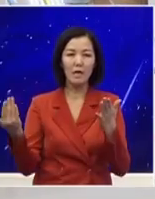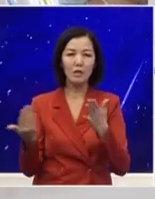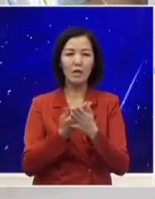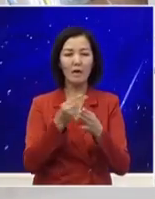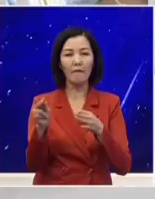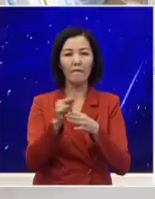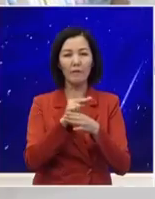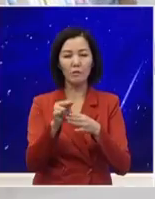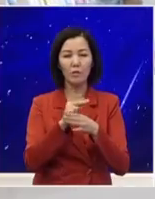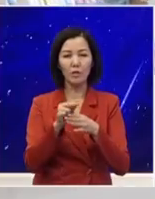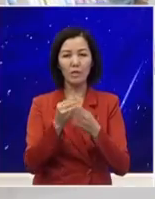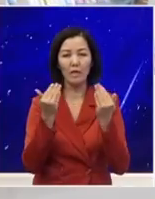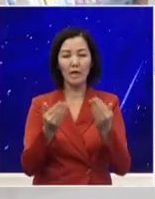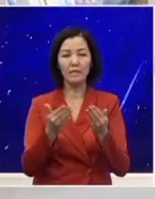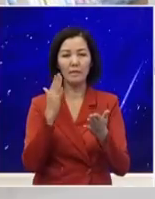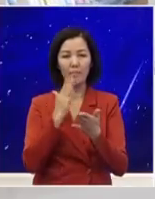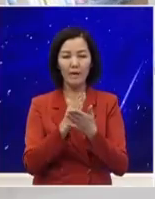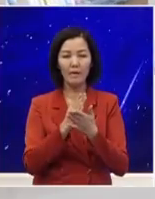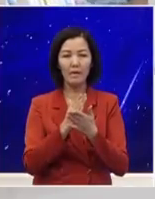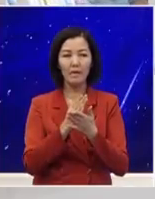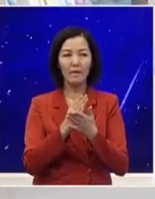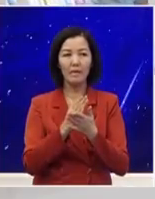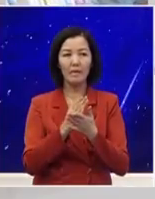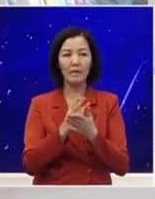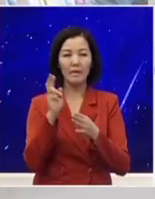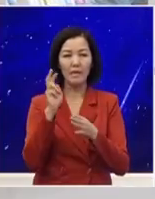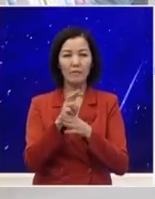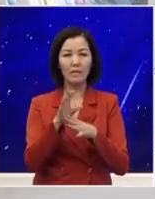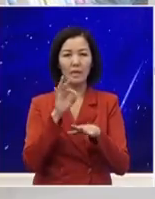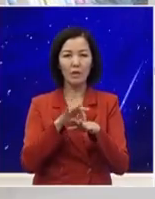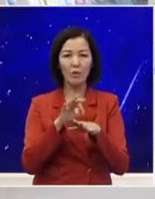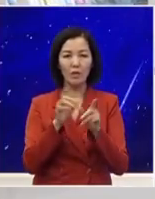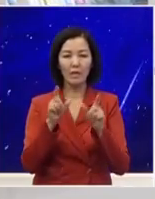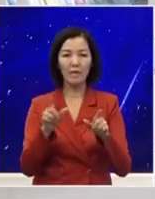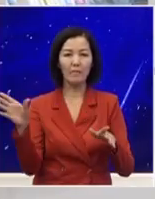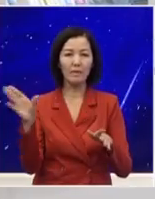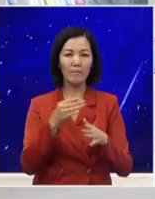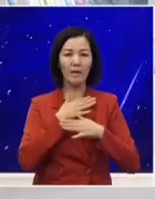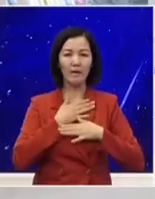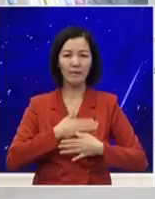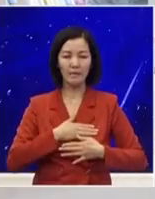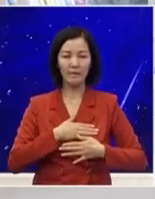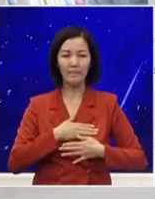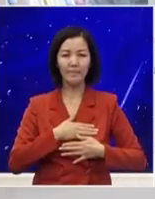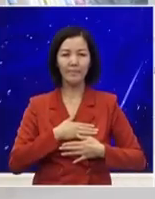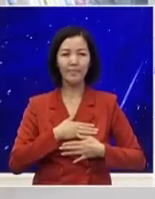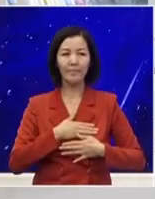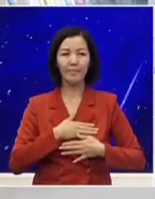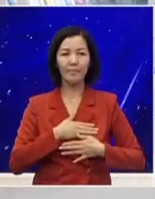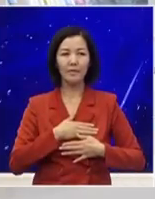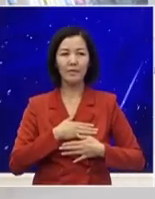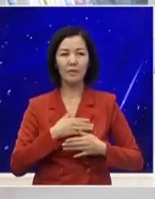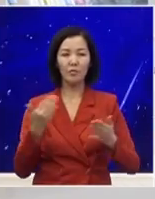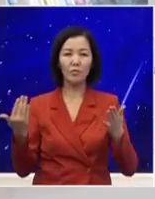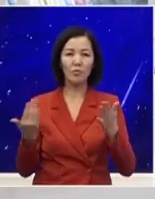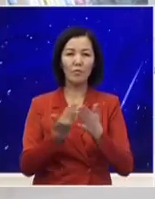берілді. Олы бәрі қазір қолданыста. Келіп жатқан науқастарының бәрі риза. Стом оборудование жаңа